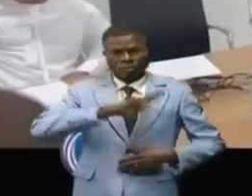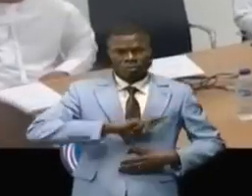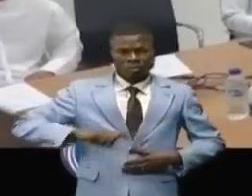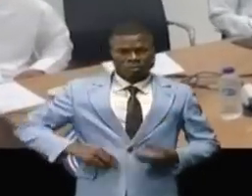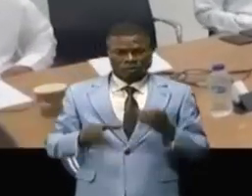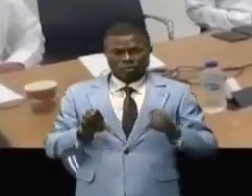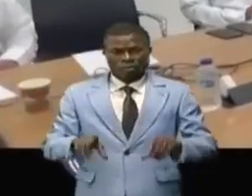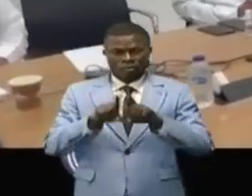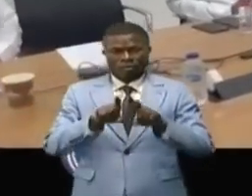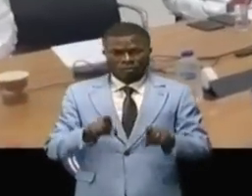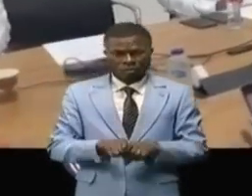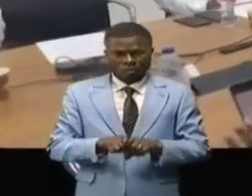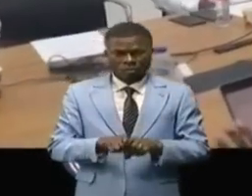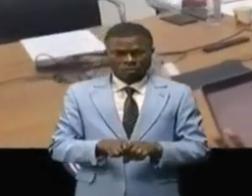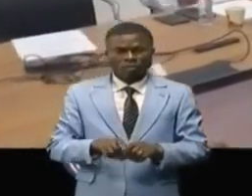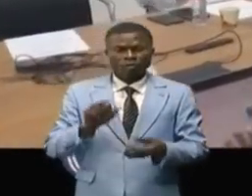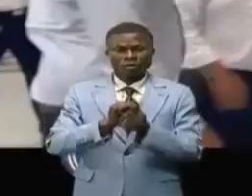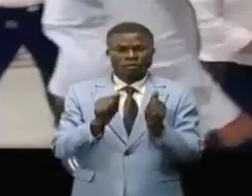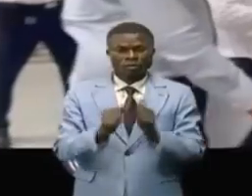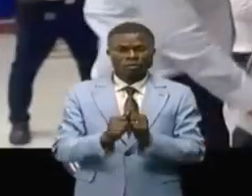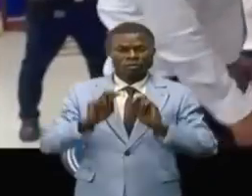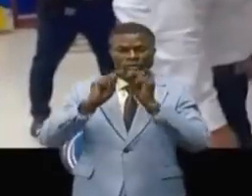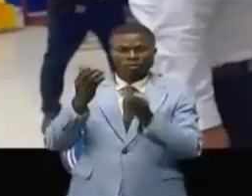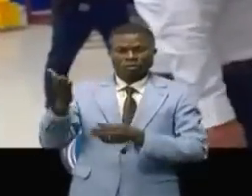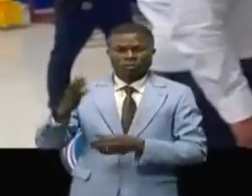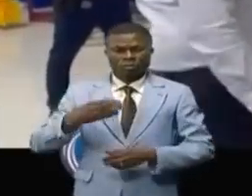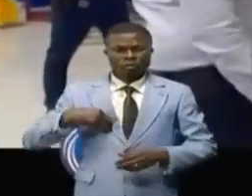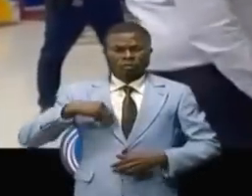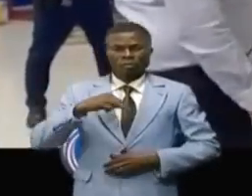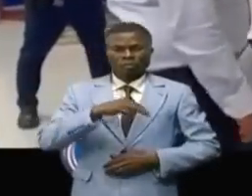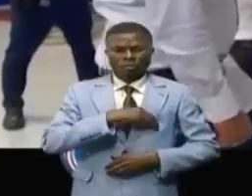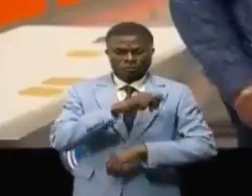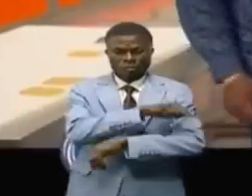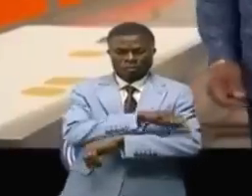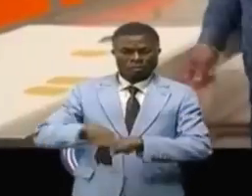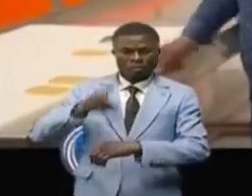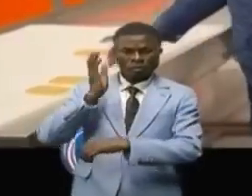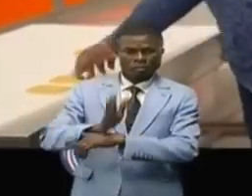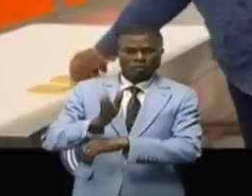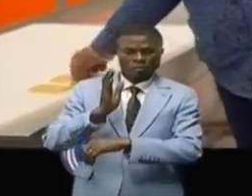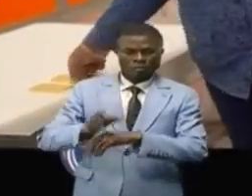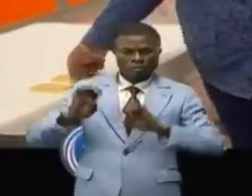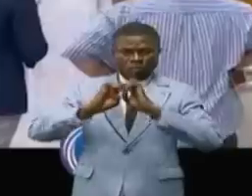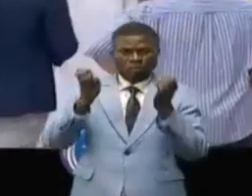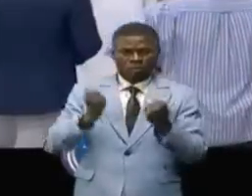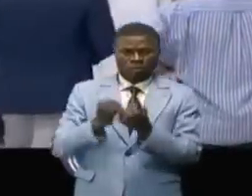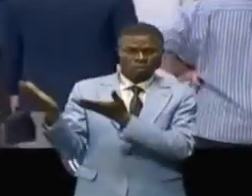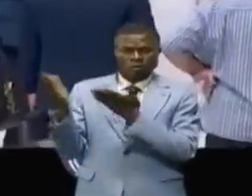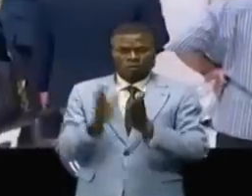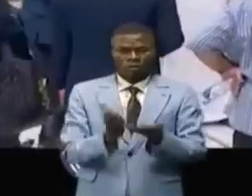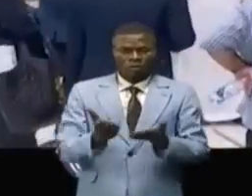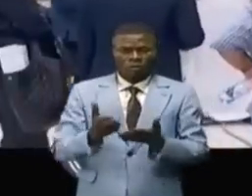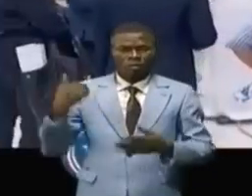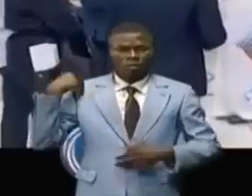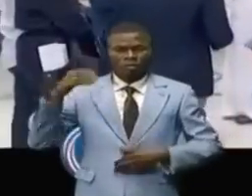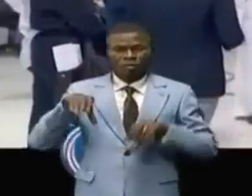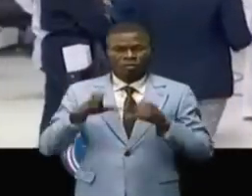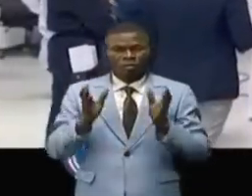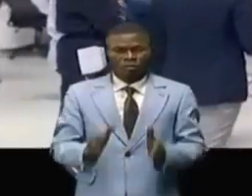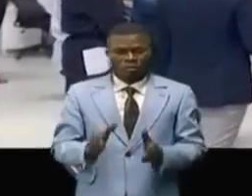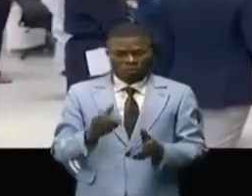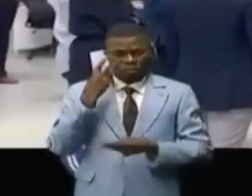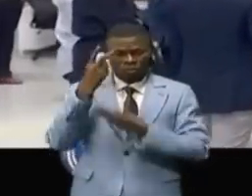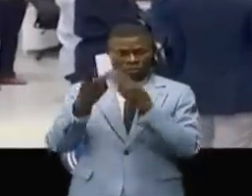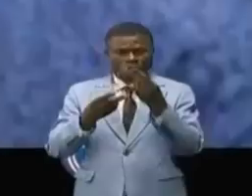et de primaire à Gold limited les membres du conseil d'administration de cette entreprise du portefeuille de l'État congolais ont visité